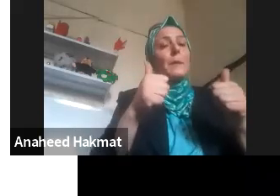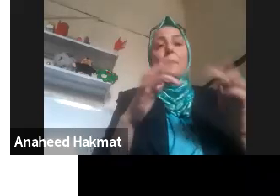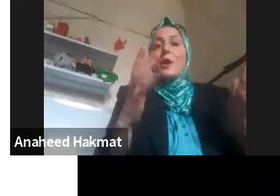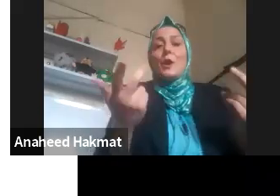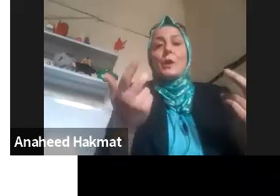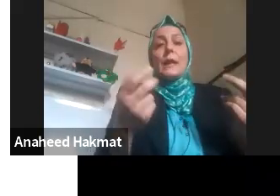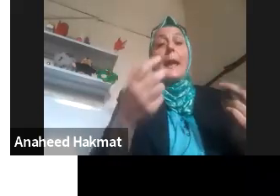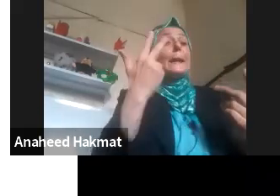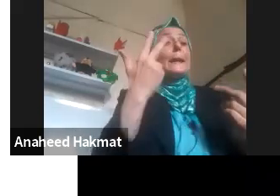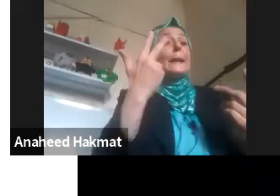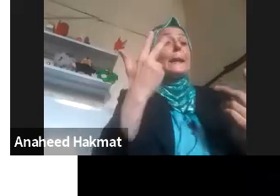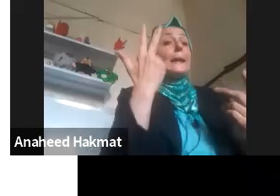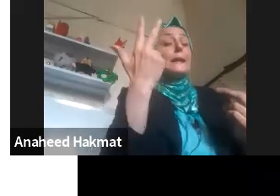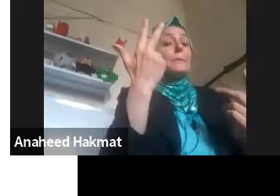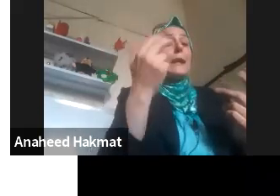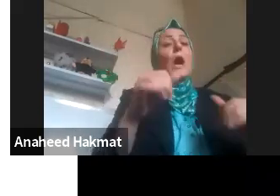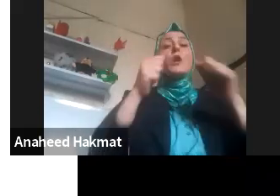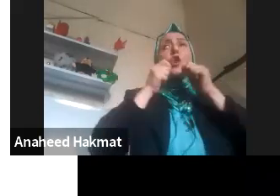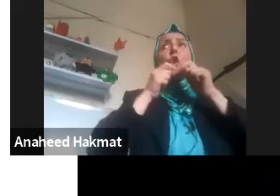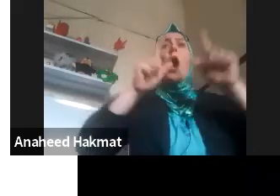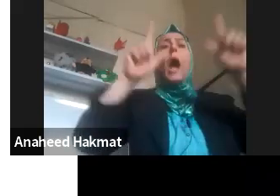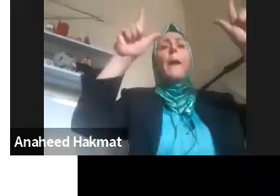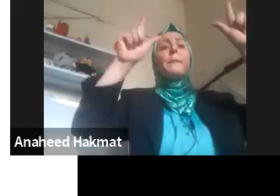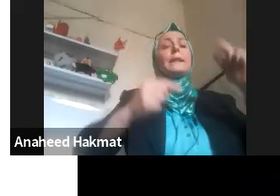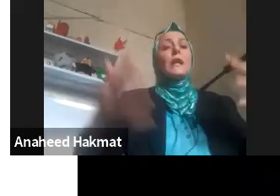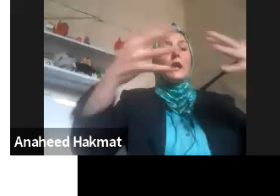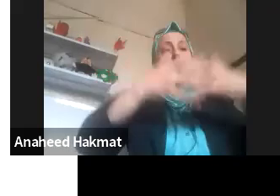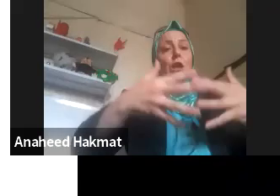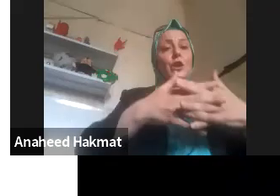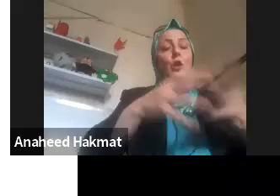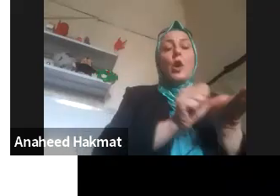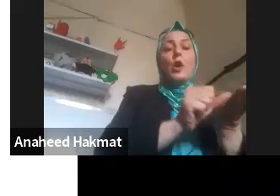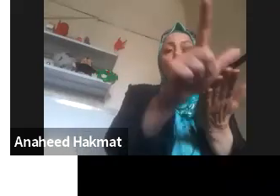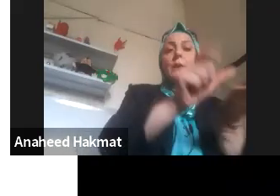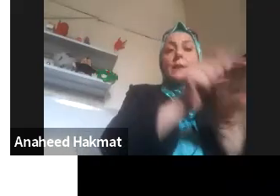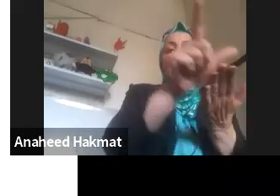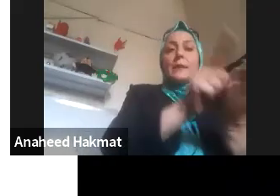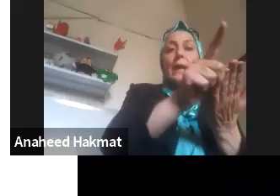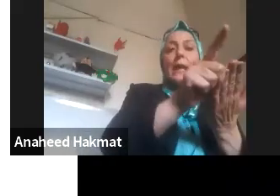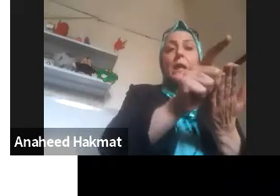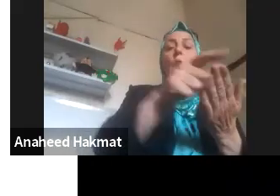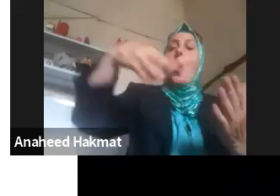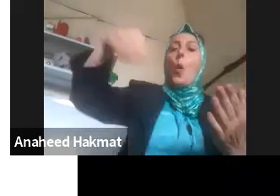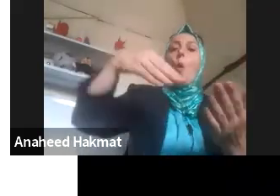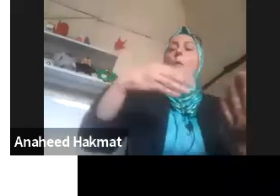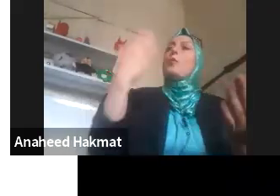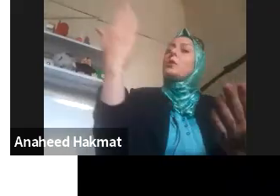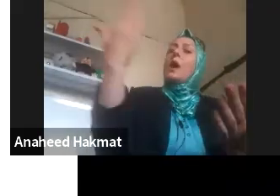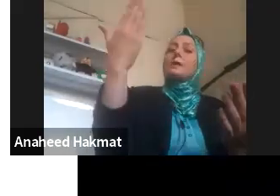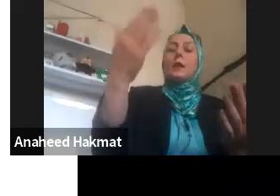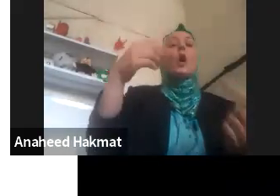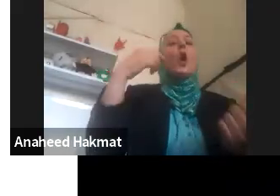بالحملات التشاركية وبتنتهي برسائل الدعم والمناصرة. جدير بالذكر أنه الرقم 7 اللي